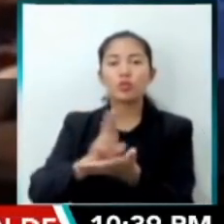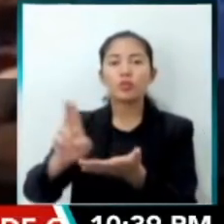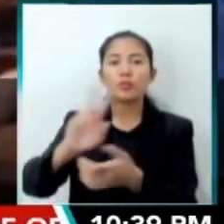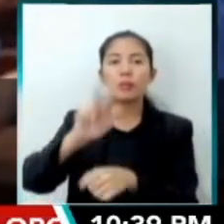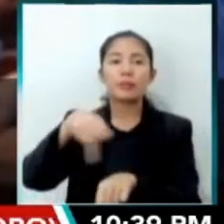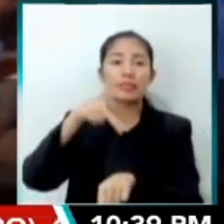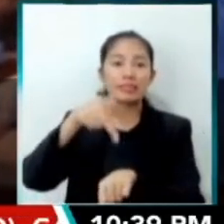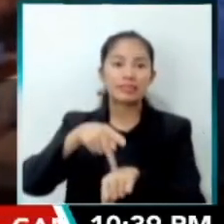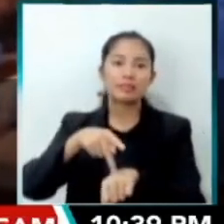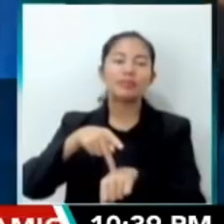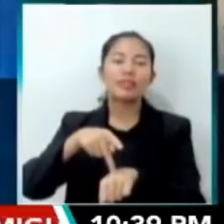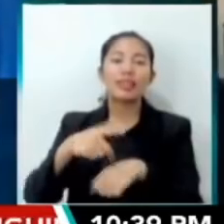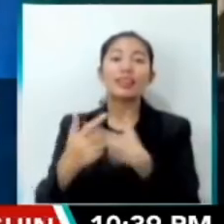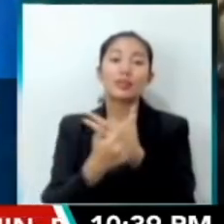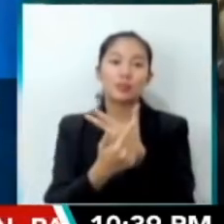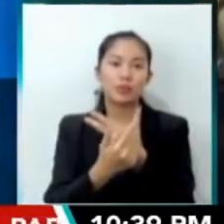Baños.